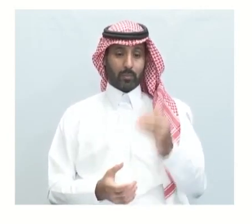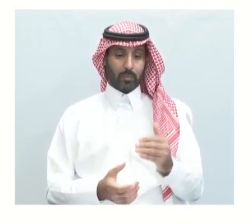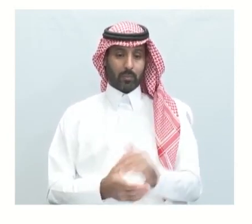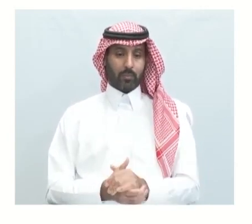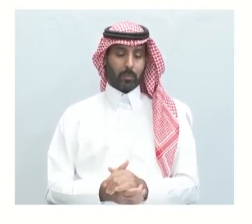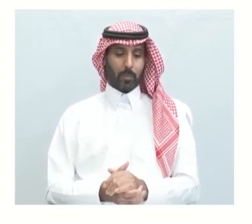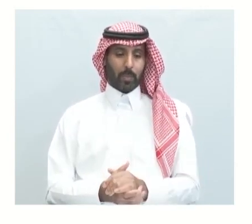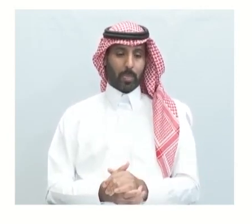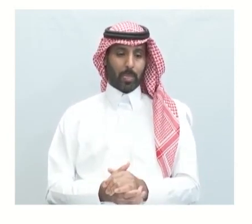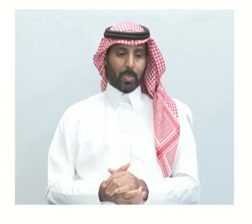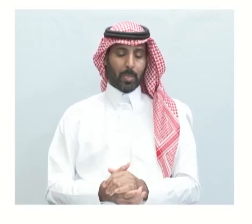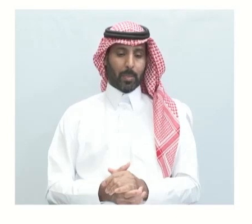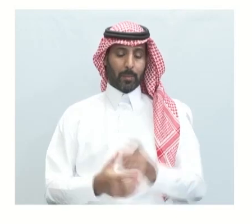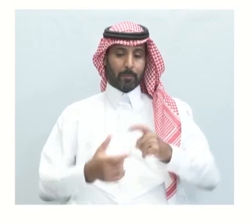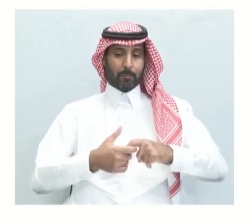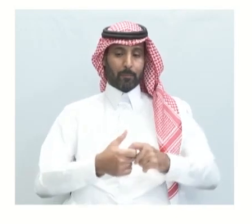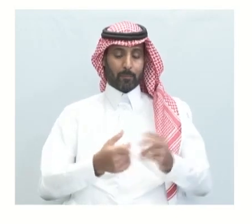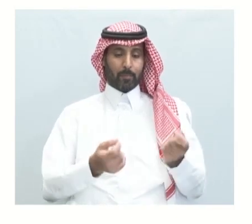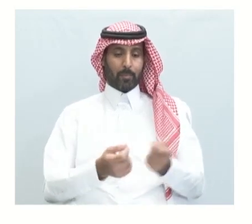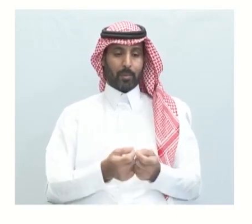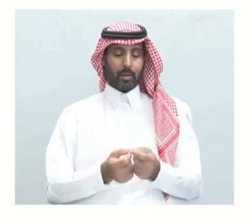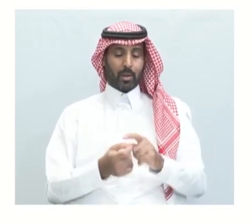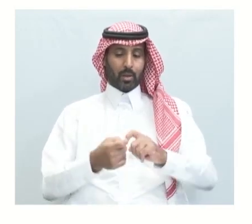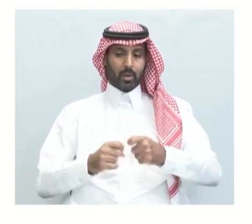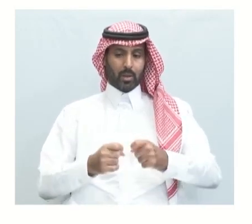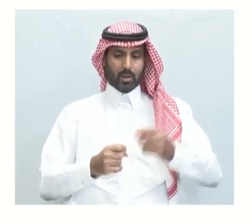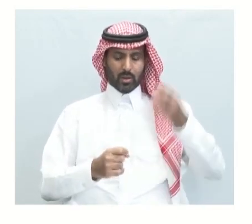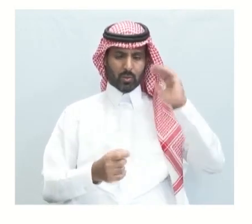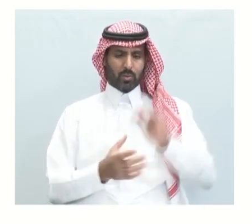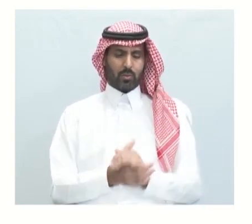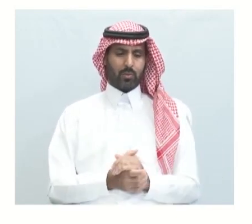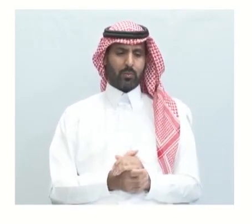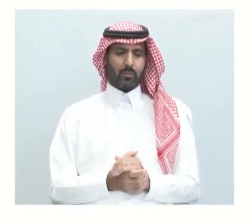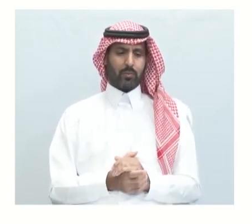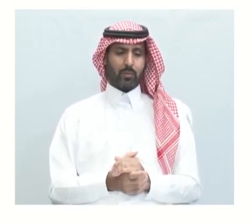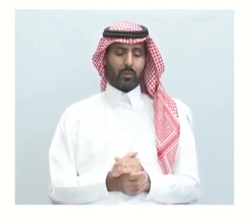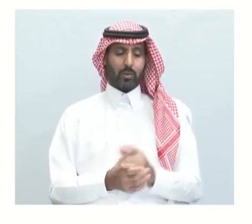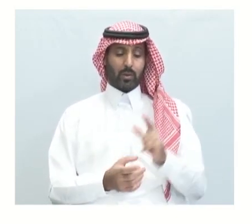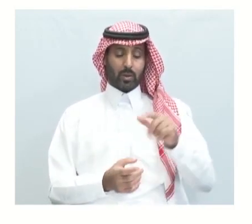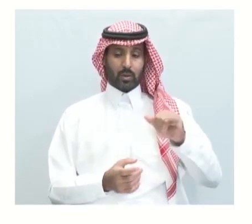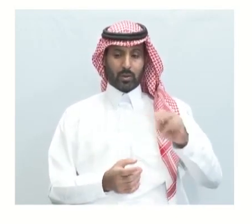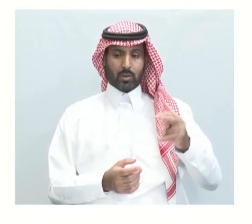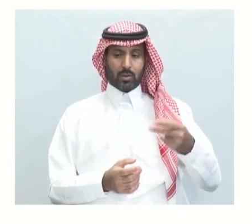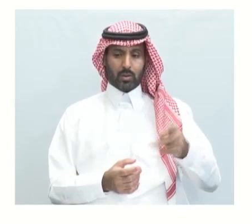او قائمه مرتبطه مع عقده راس واحده لدينا هنا